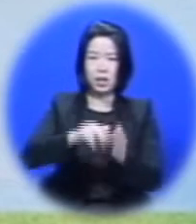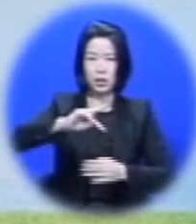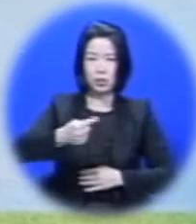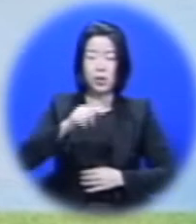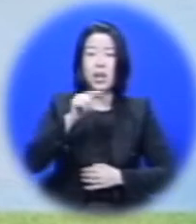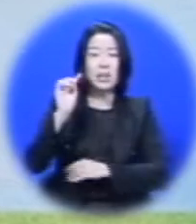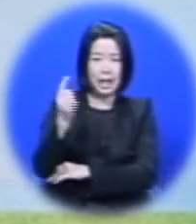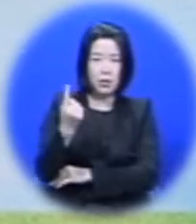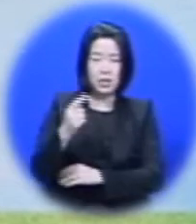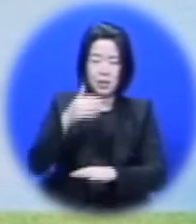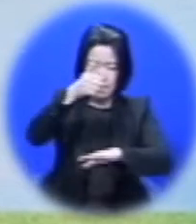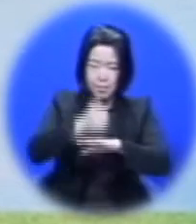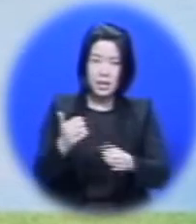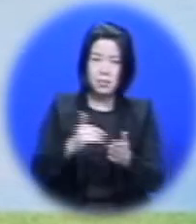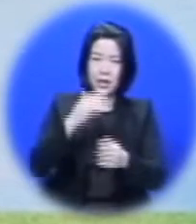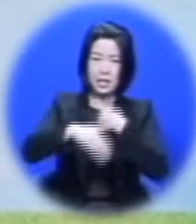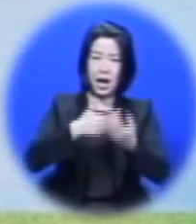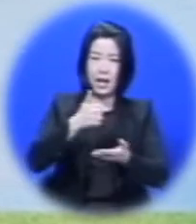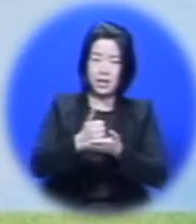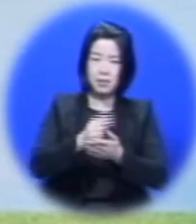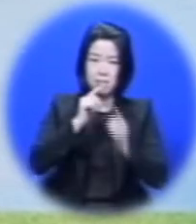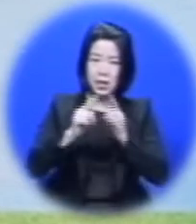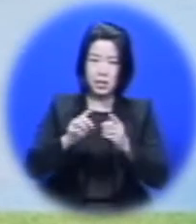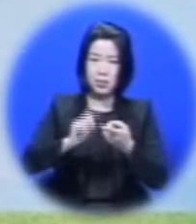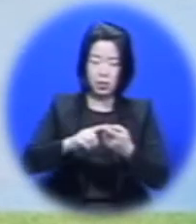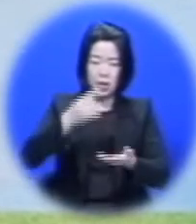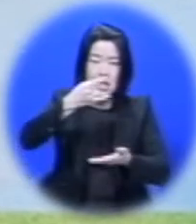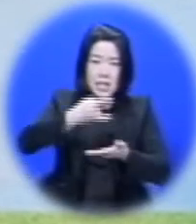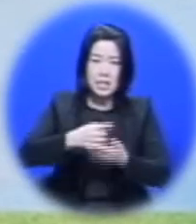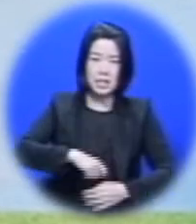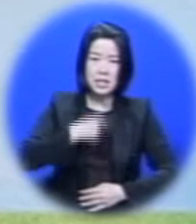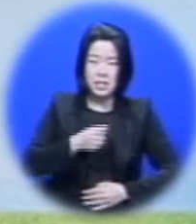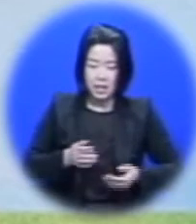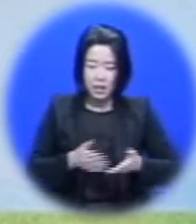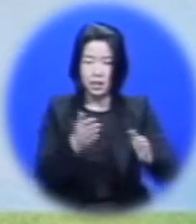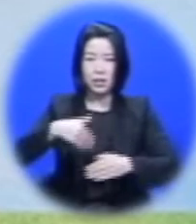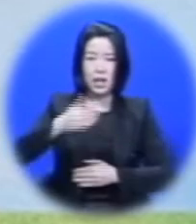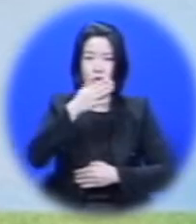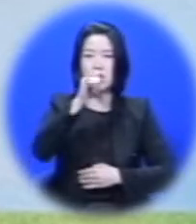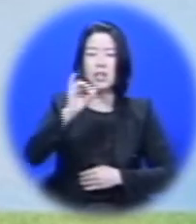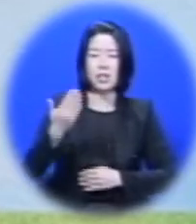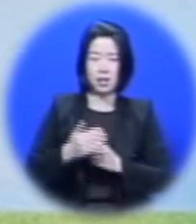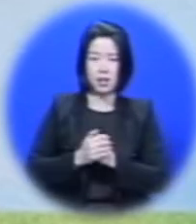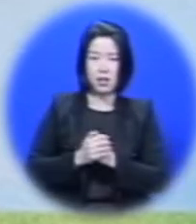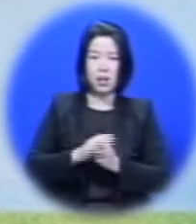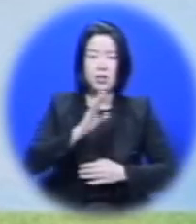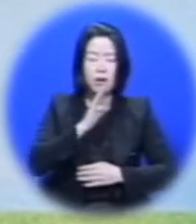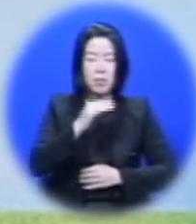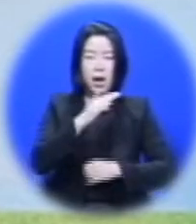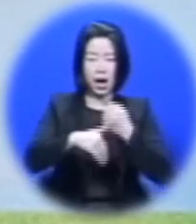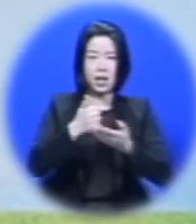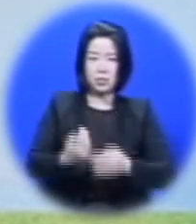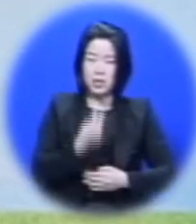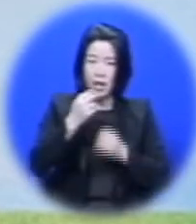그는 끝까지 하나님의 말씀대로 의의 길을 갈 수 있어야 합니다. 하나님, 과연 하나님 살아계시구나